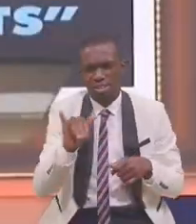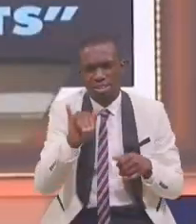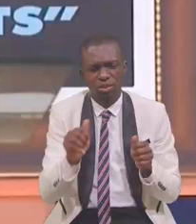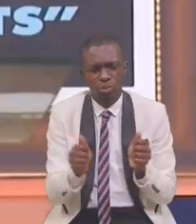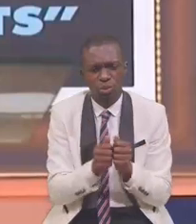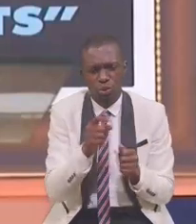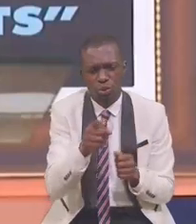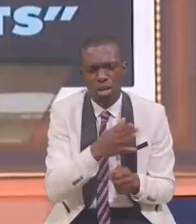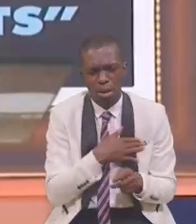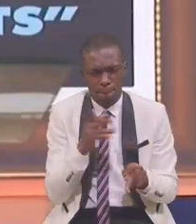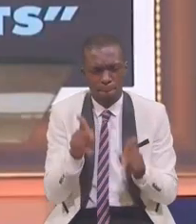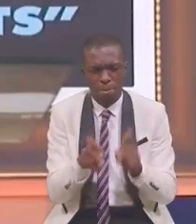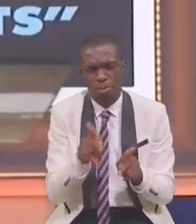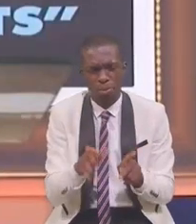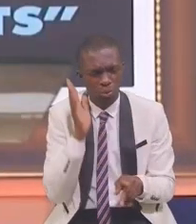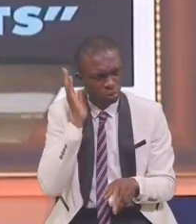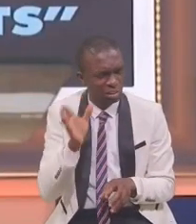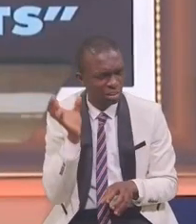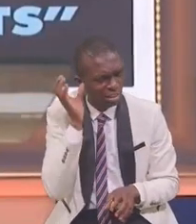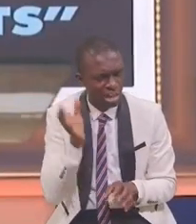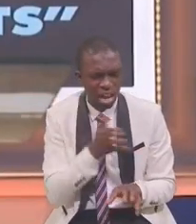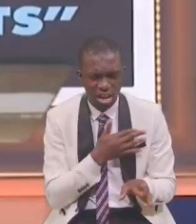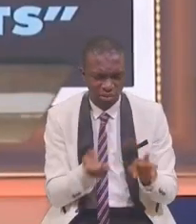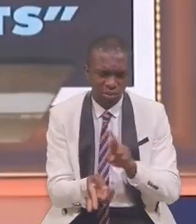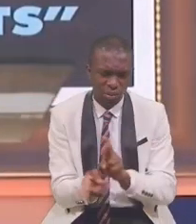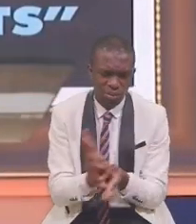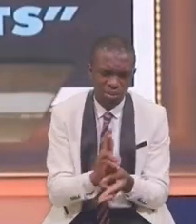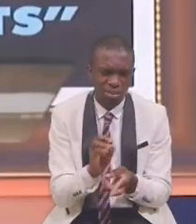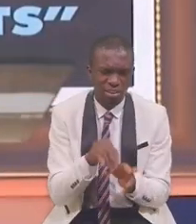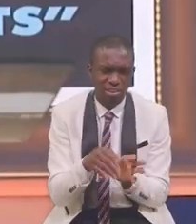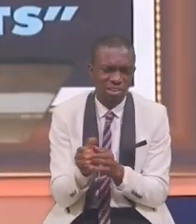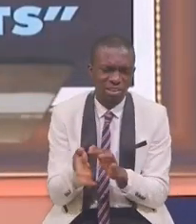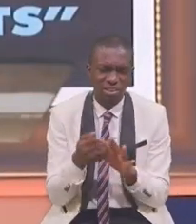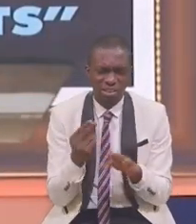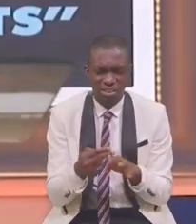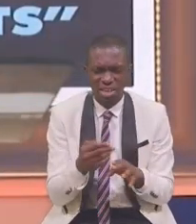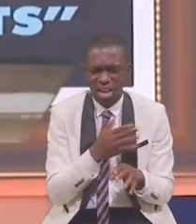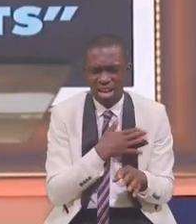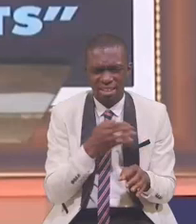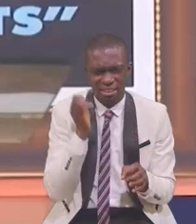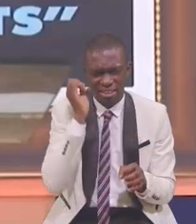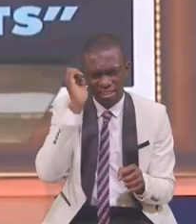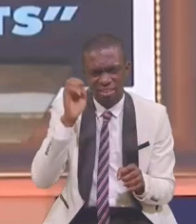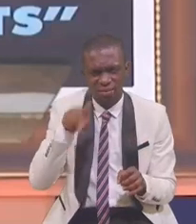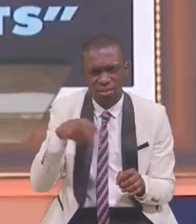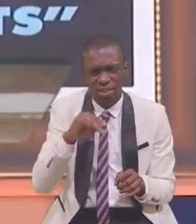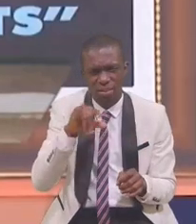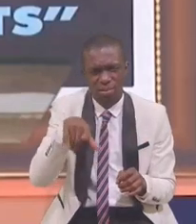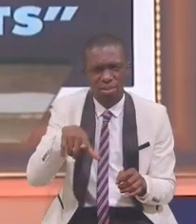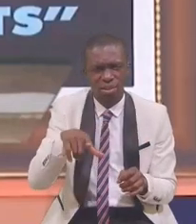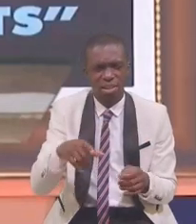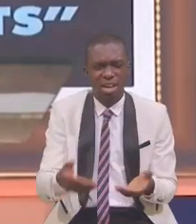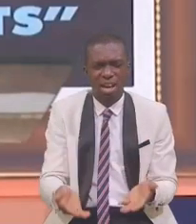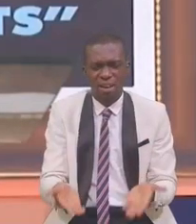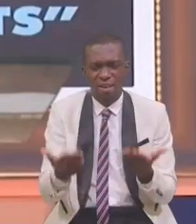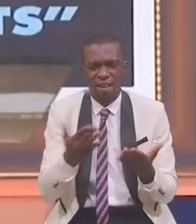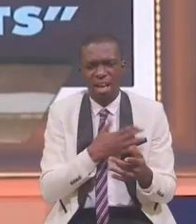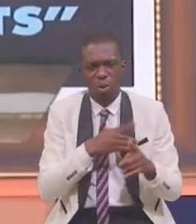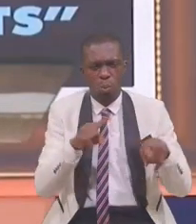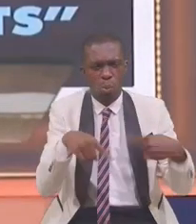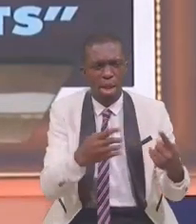gens vont entendre la parole par vous et seront nés du nouveau nom de Jésus. Il se leva et partit. Et voici un